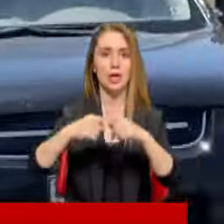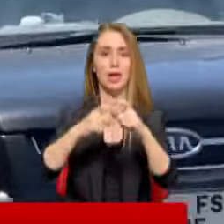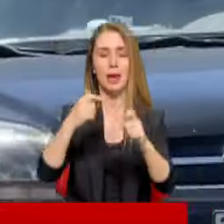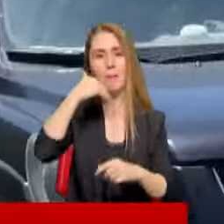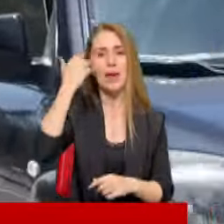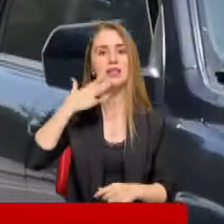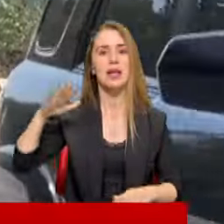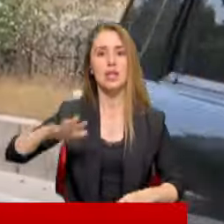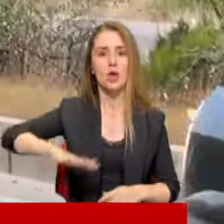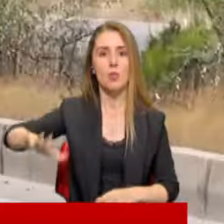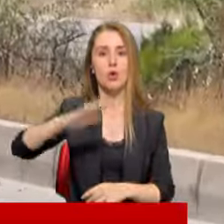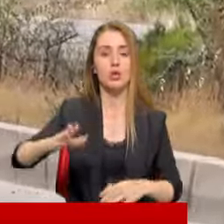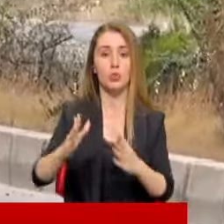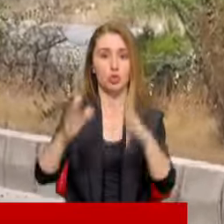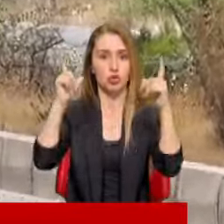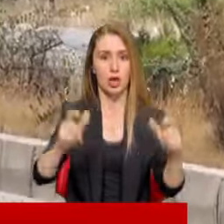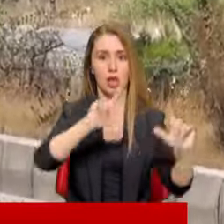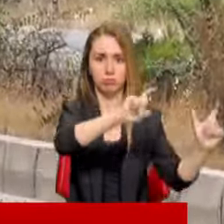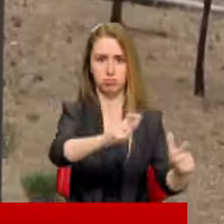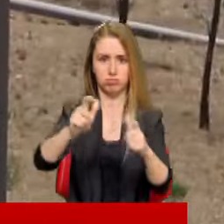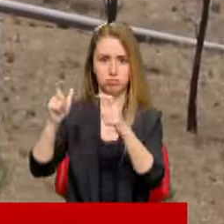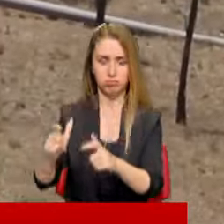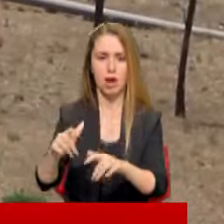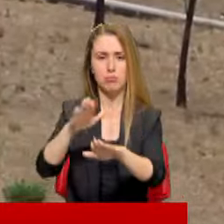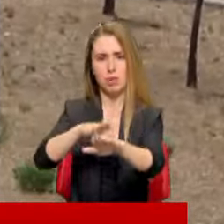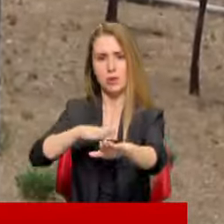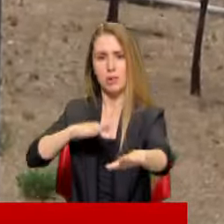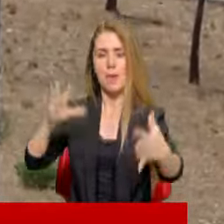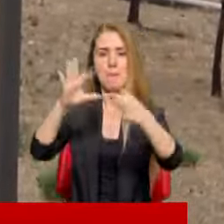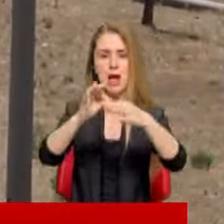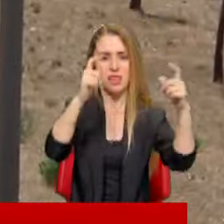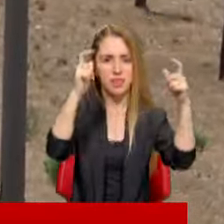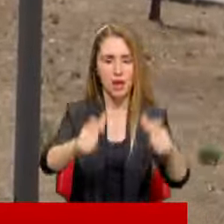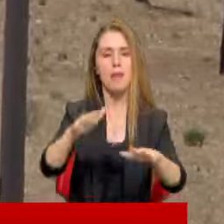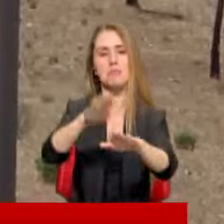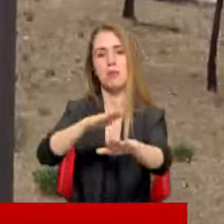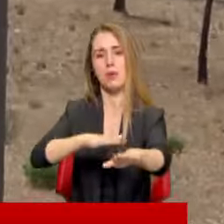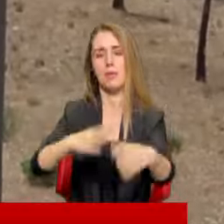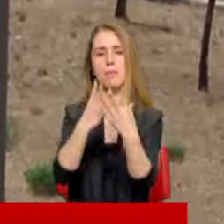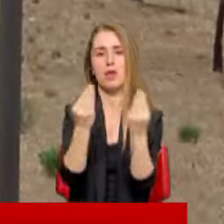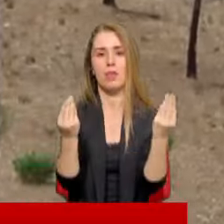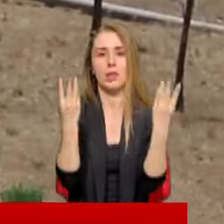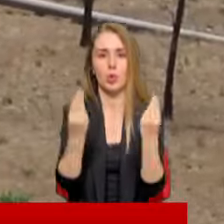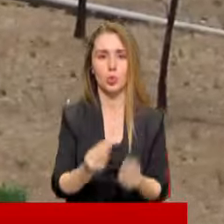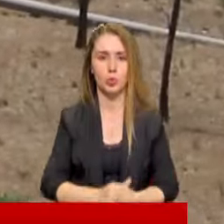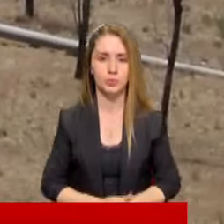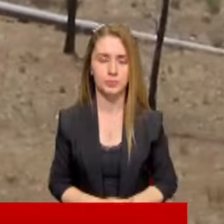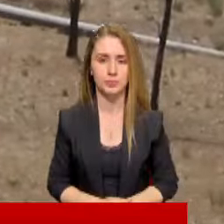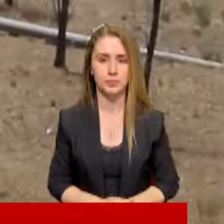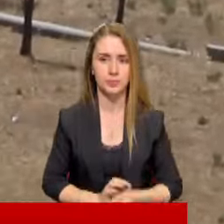Akdeniz bölgesinden büyük şehirlere doğru yoğunluk arttıkça bağlantı noktalarında trafik oluştu.